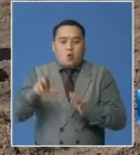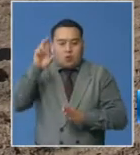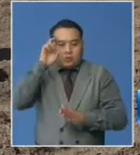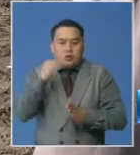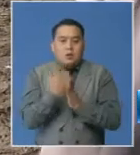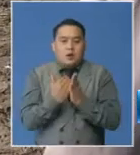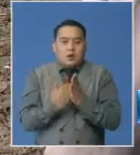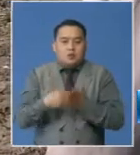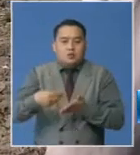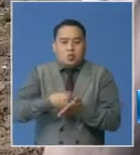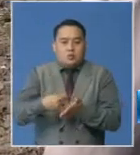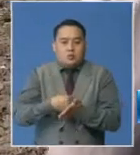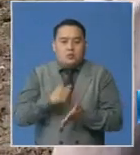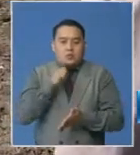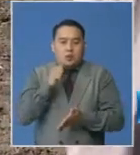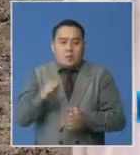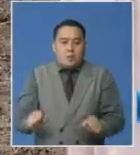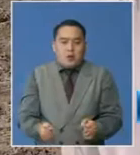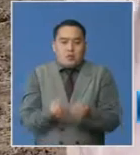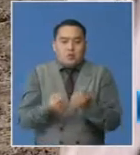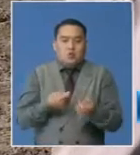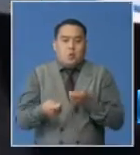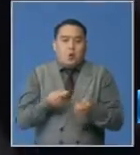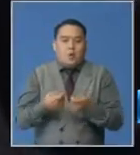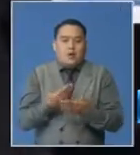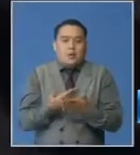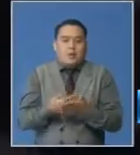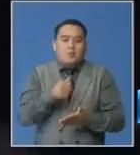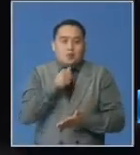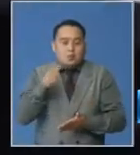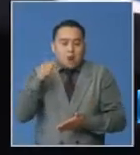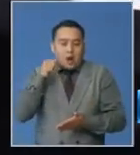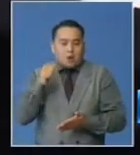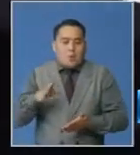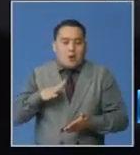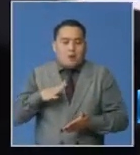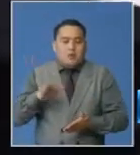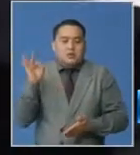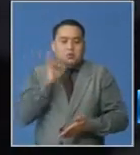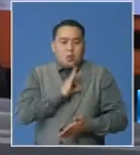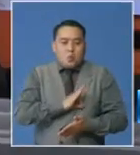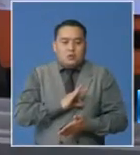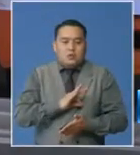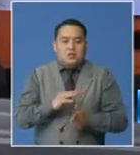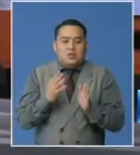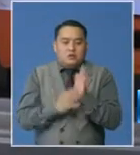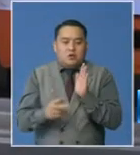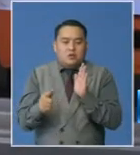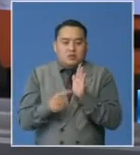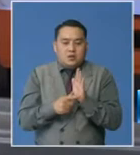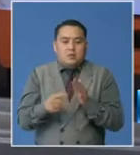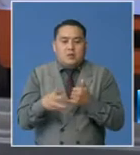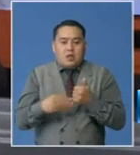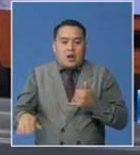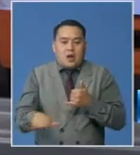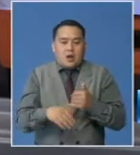по субсидированию сахарной свеклы и поддержка руководства. К примеру, в прошлом году ими было отведено под сладкий корнеплод 97 гектаров.